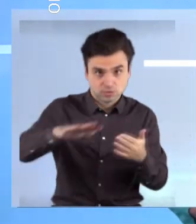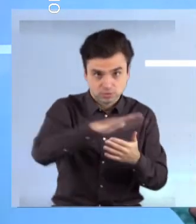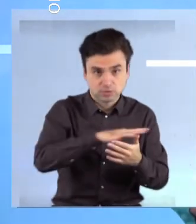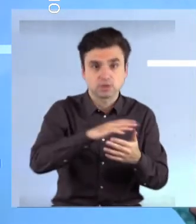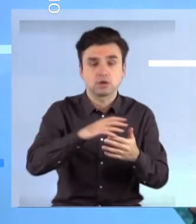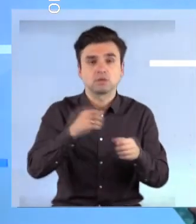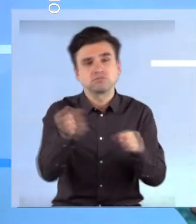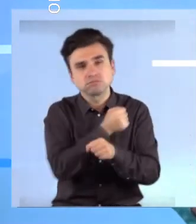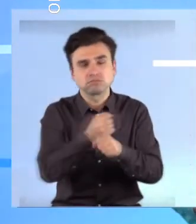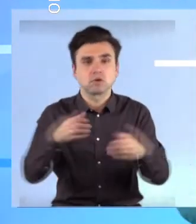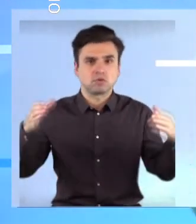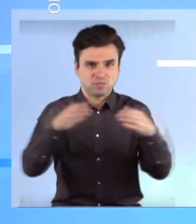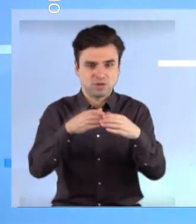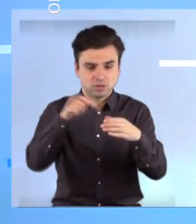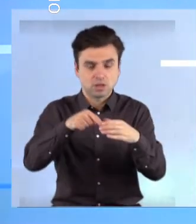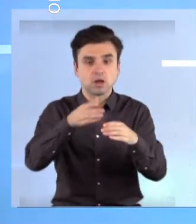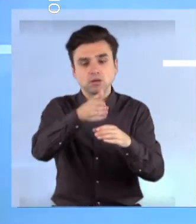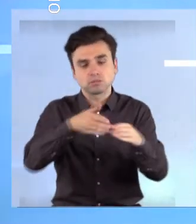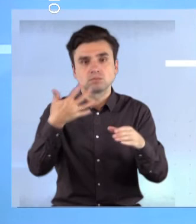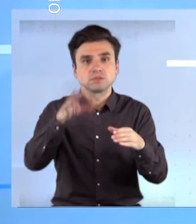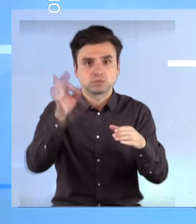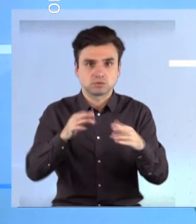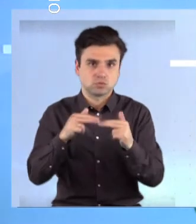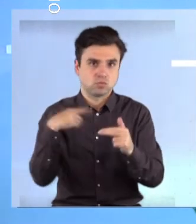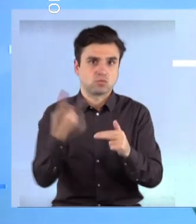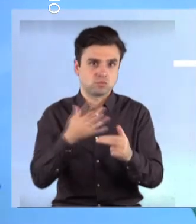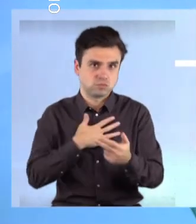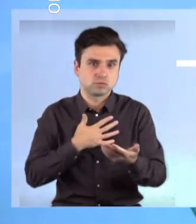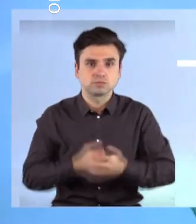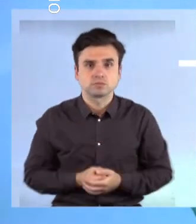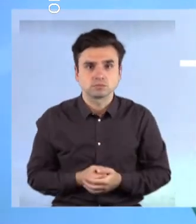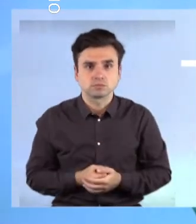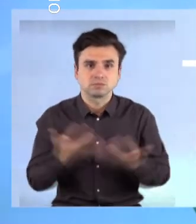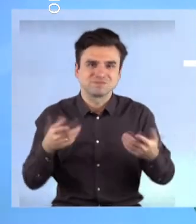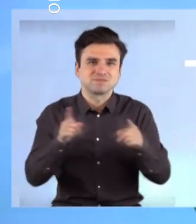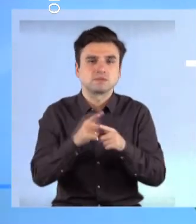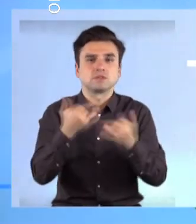Першого міського. Ми продовжуємо тримати руку на пульсі події, щоб ви були в курсі